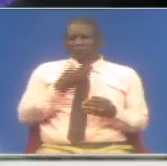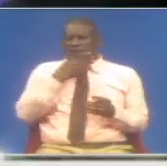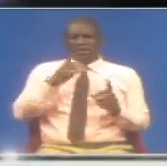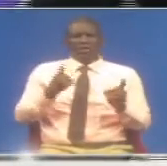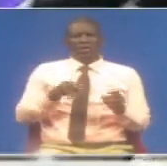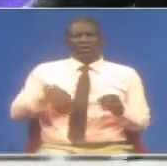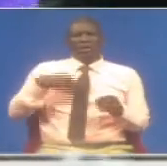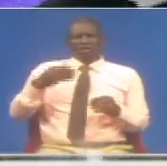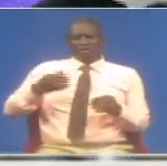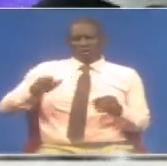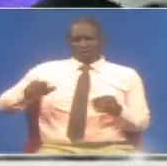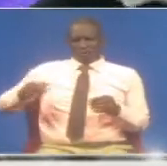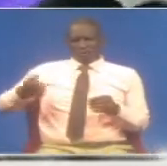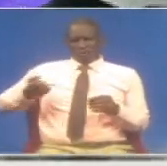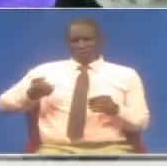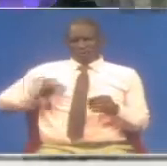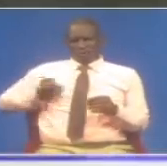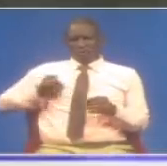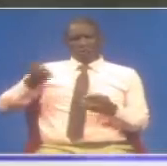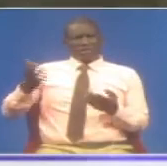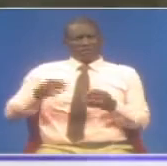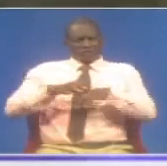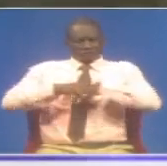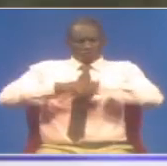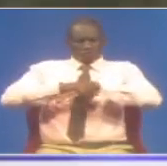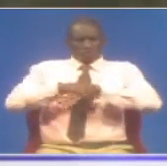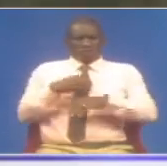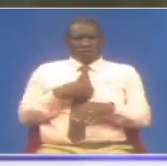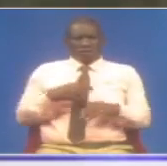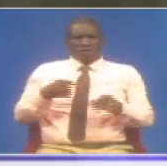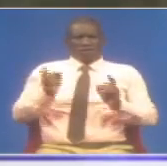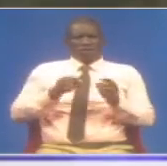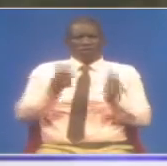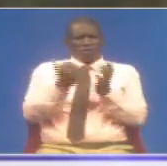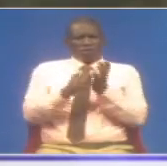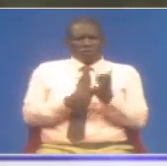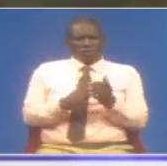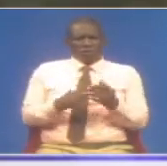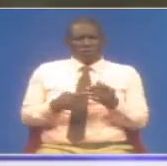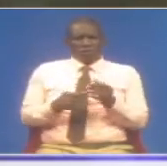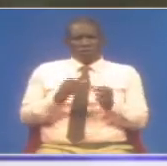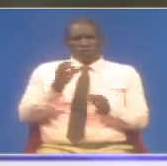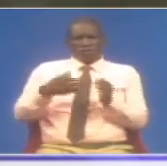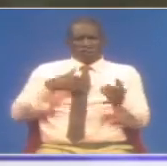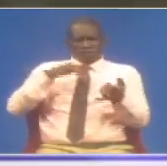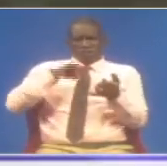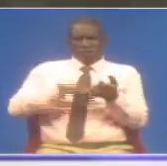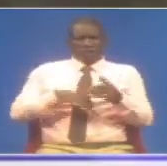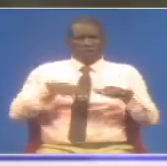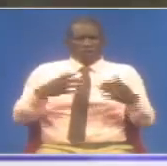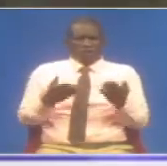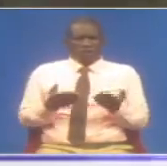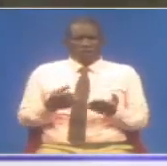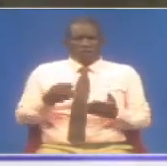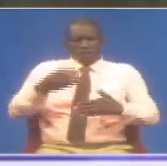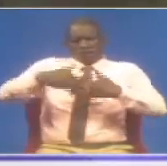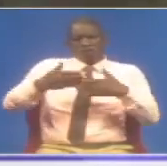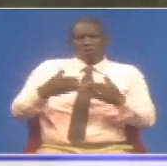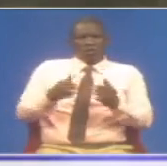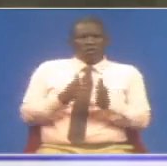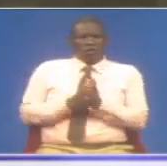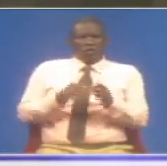for ladies. Girls mikono zao ziko soft. Sioni kama kuna issue unless ningekuwa married ama maybe in a relationship, na hata